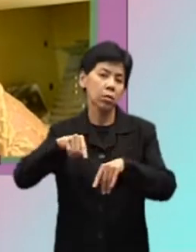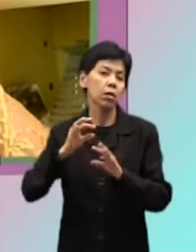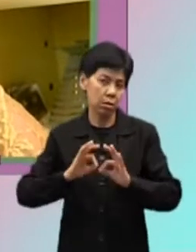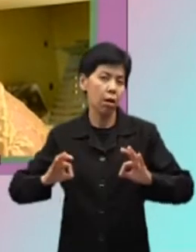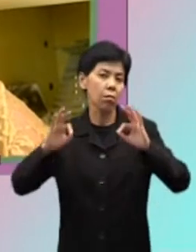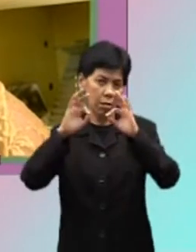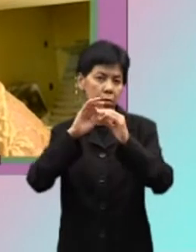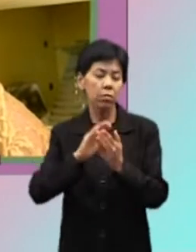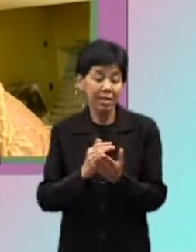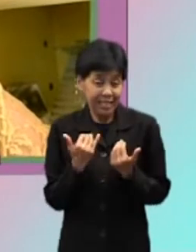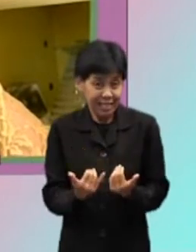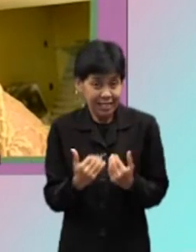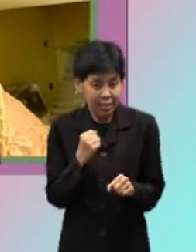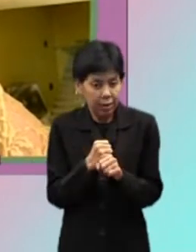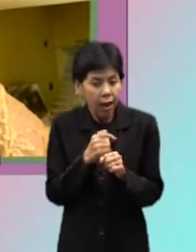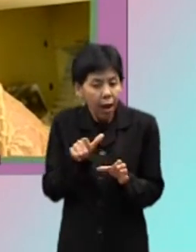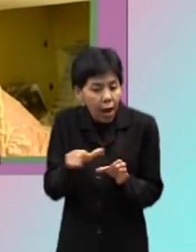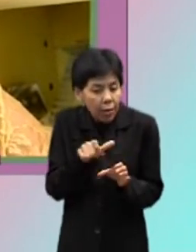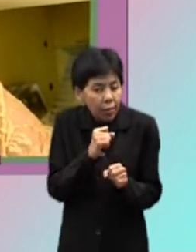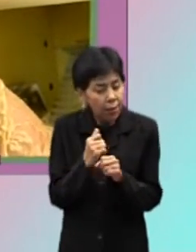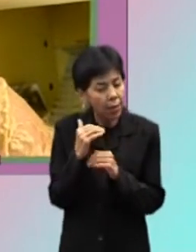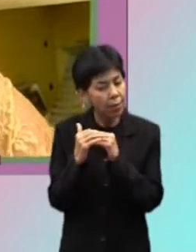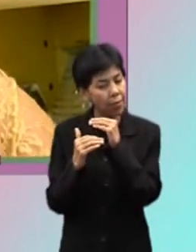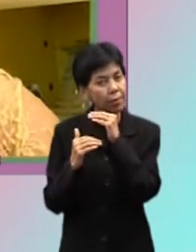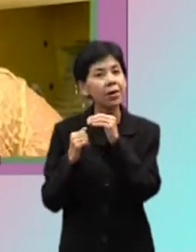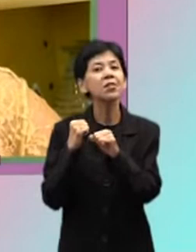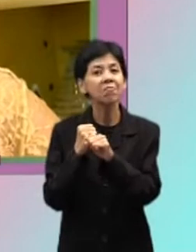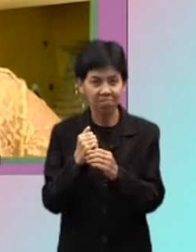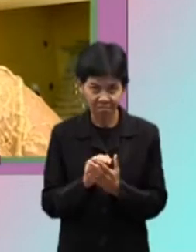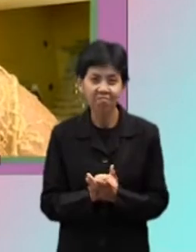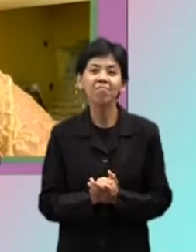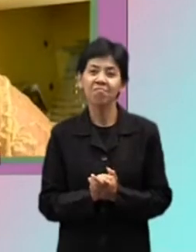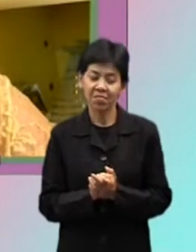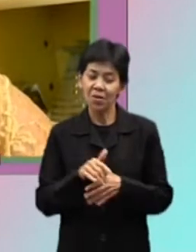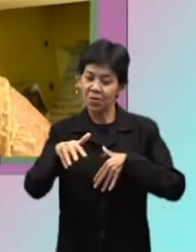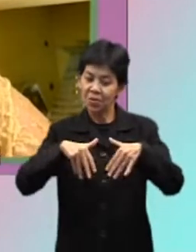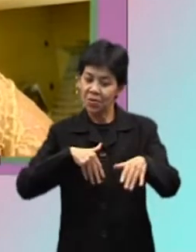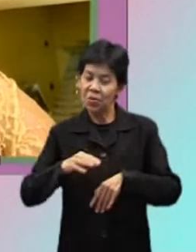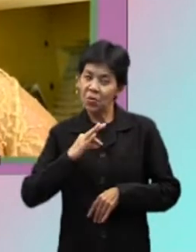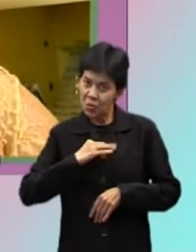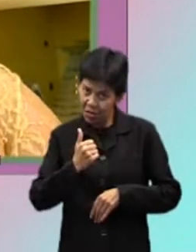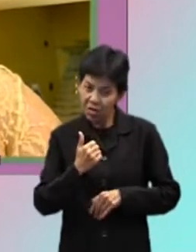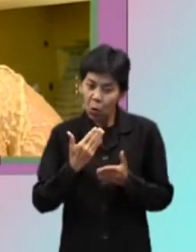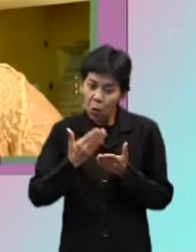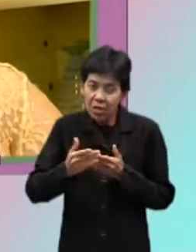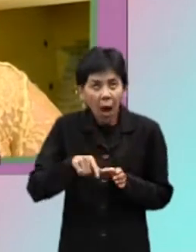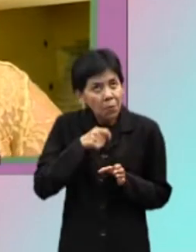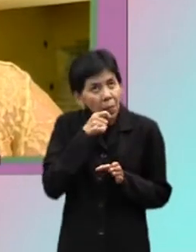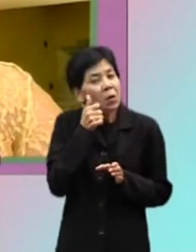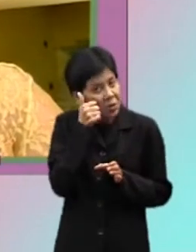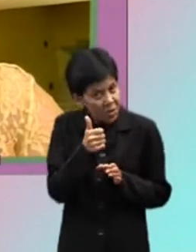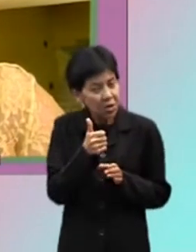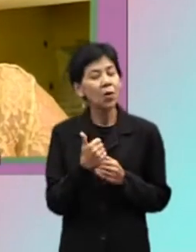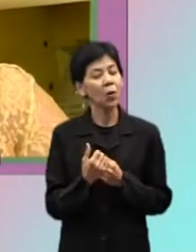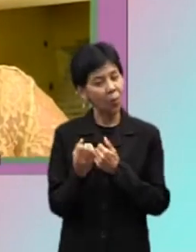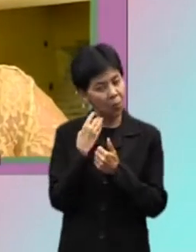นี้เนี่ยการพัฒนาตรงนี้เนี่ยถือว่าได้รับคำชมเชยได้รับแรง